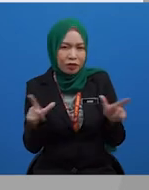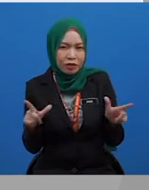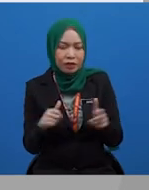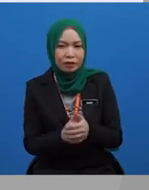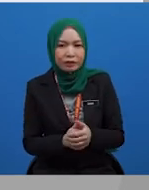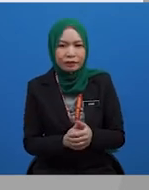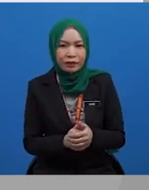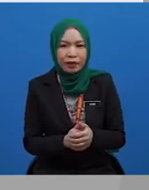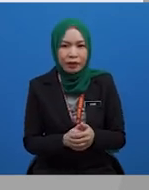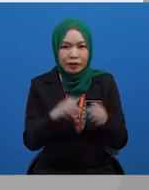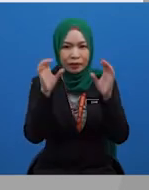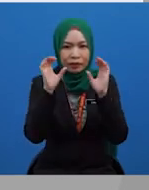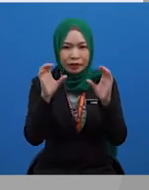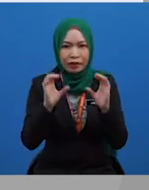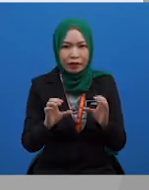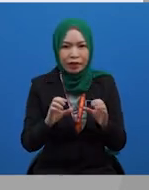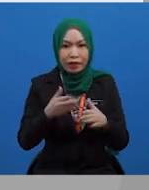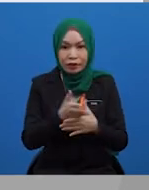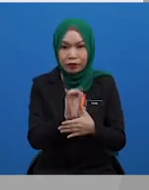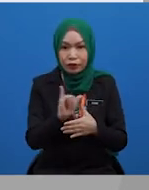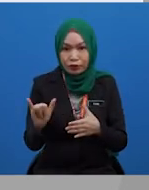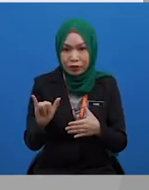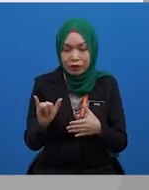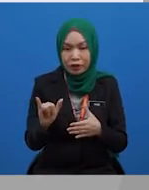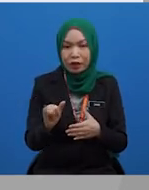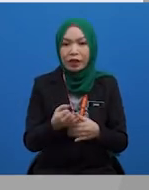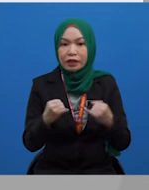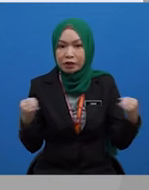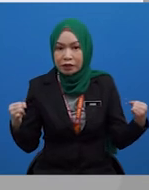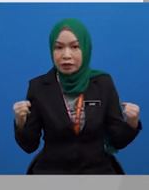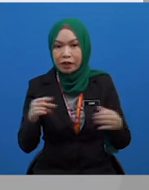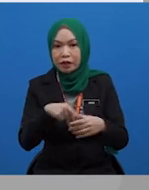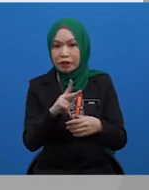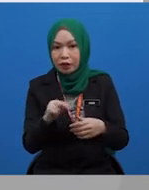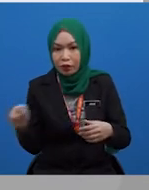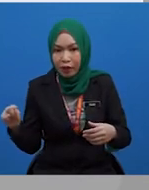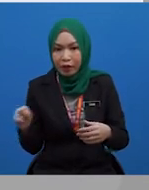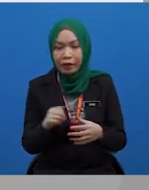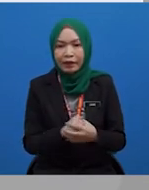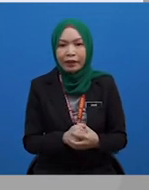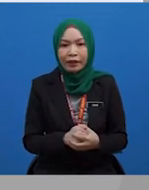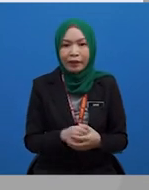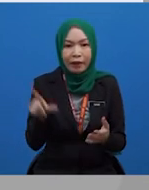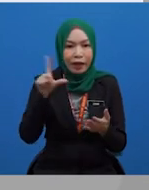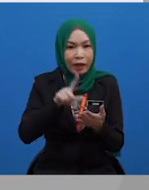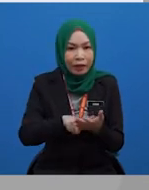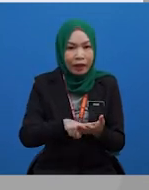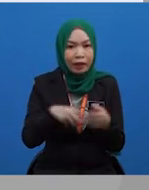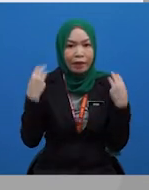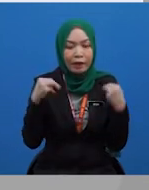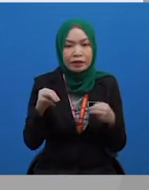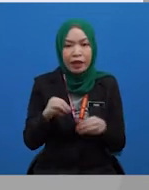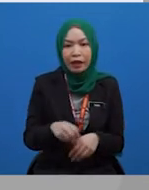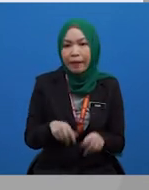Strategi seterusnya adalah berdasarkan klasifikasi produk. Ini kerana peletakan pasaran tersebut adalah